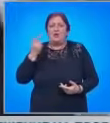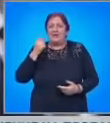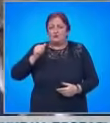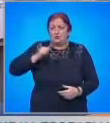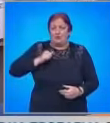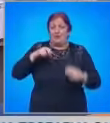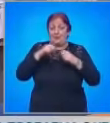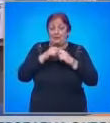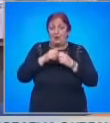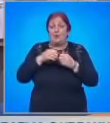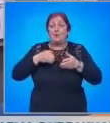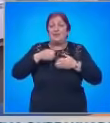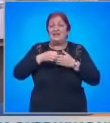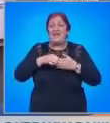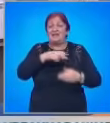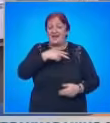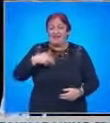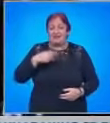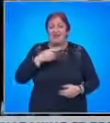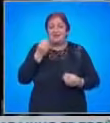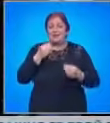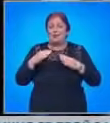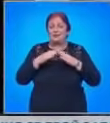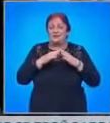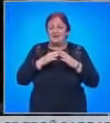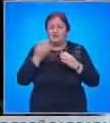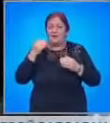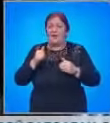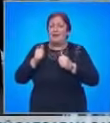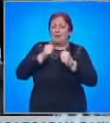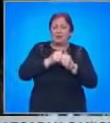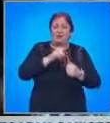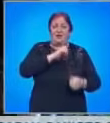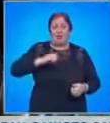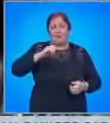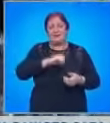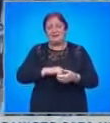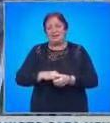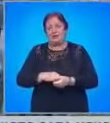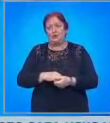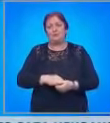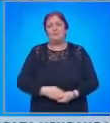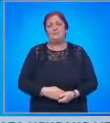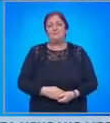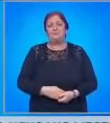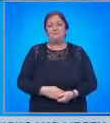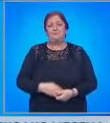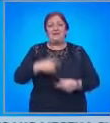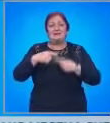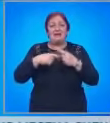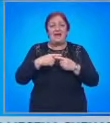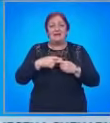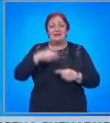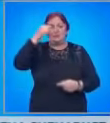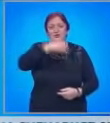пред Брюксел по линия на копенхагенските критерии за добросъседство и пред партньорите ни от Европейския съюз. Сериалът